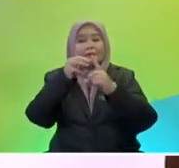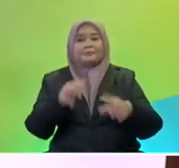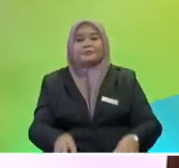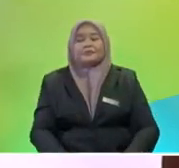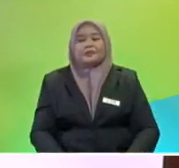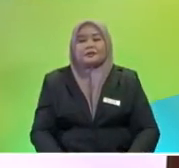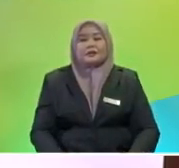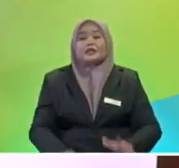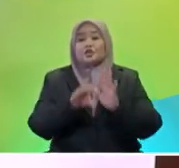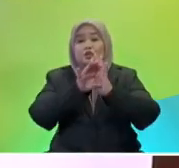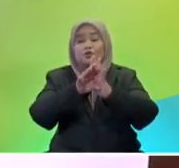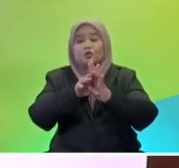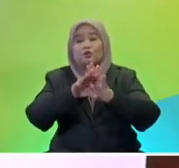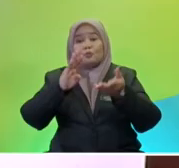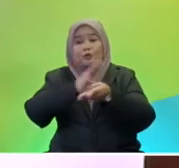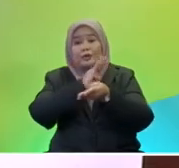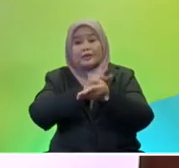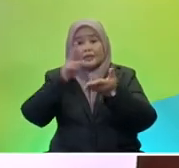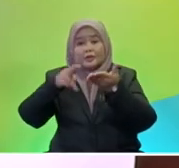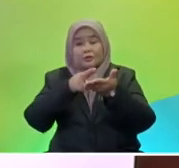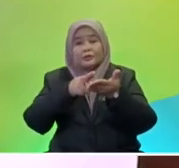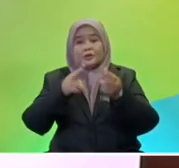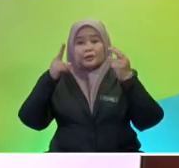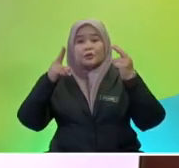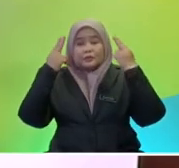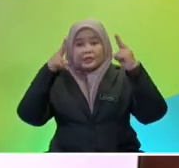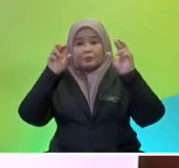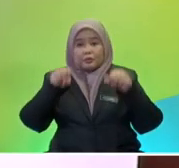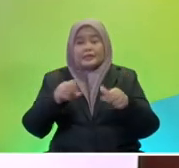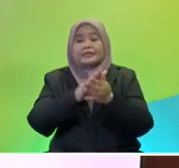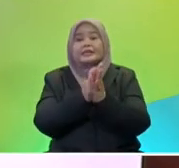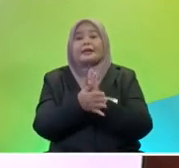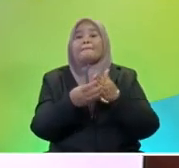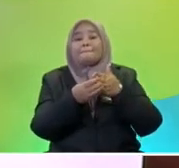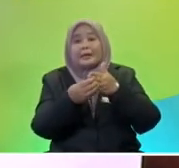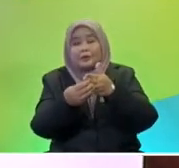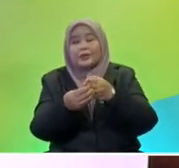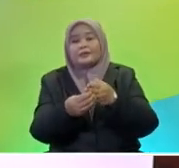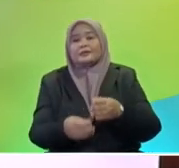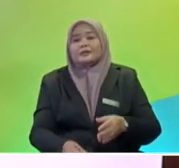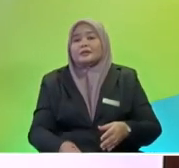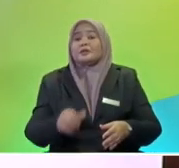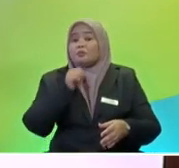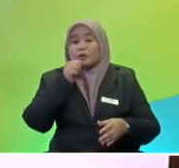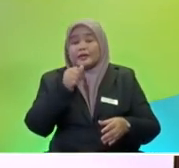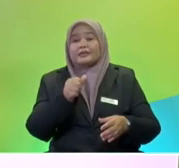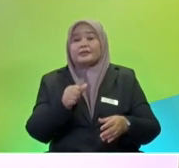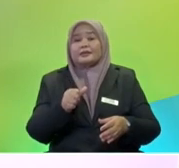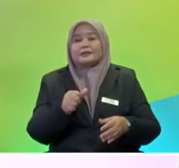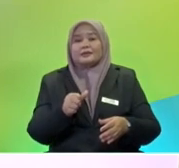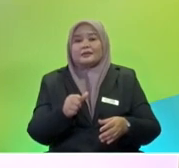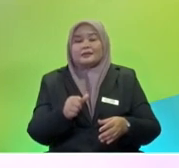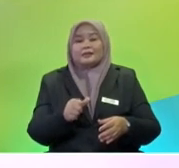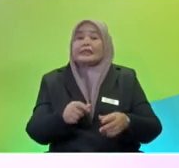adalah contoh barang perekonomian yang boleh dijadikan panduan tapi ini bukan Borang perekoden yang